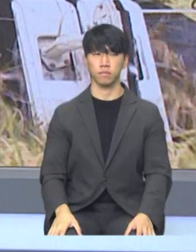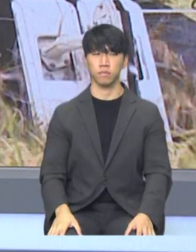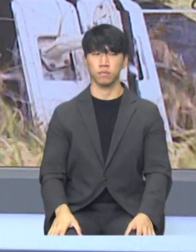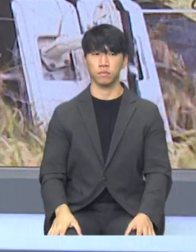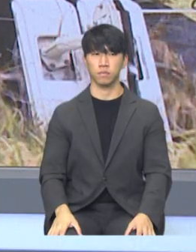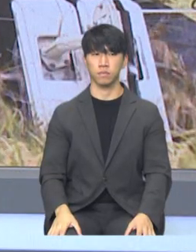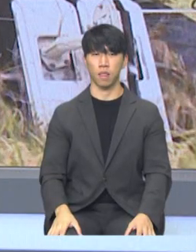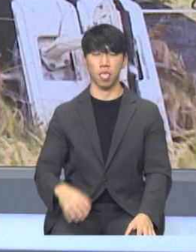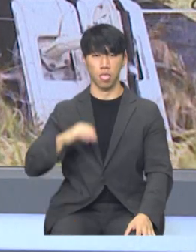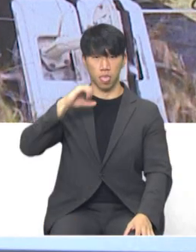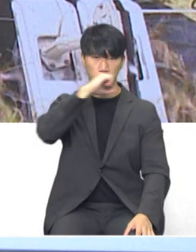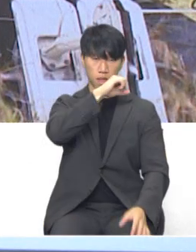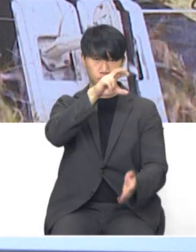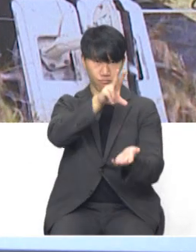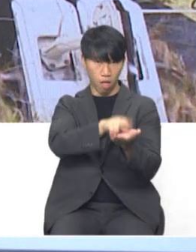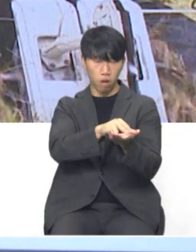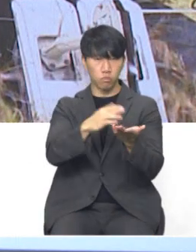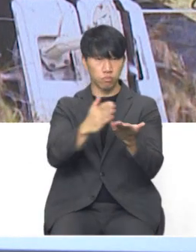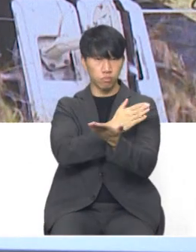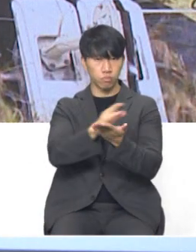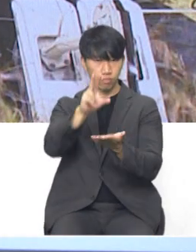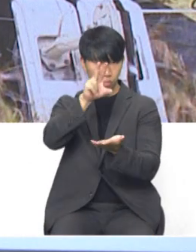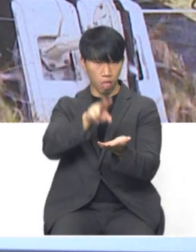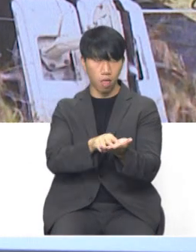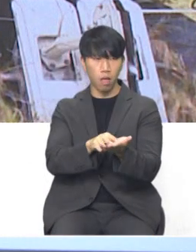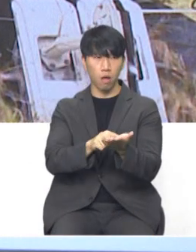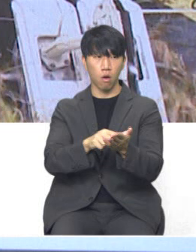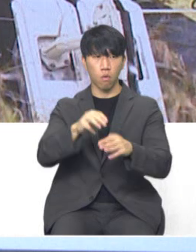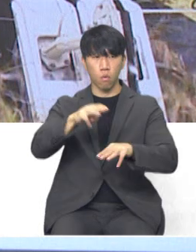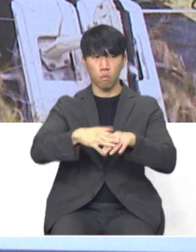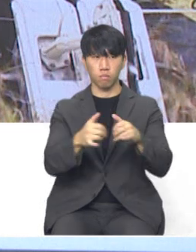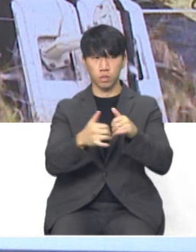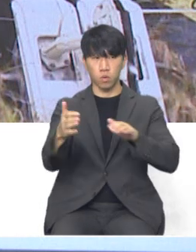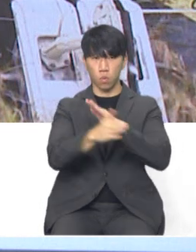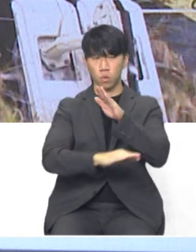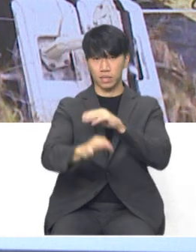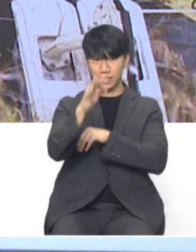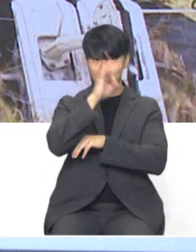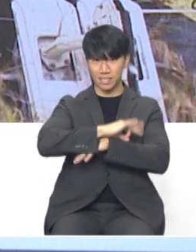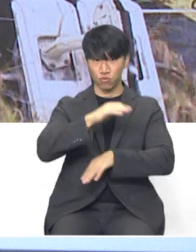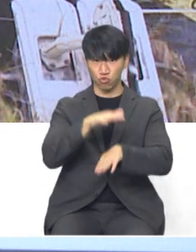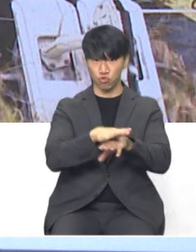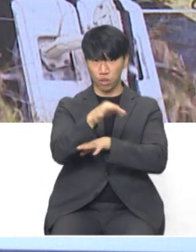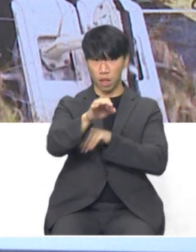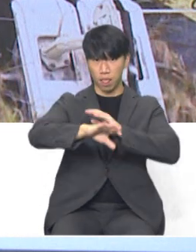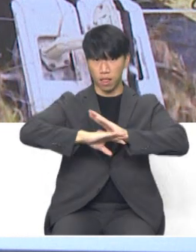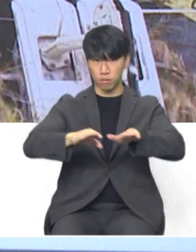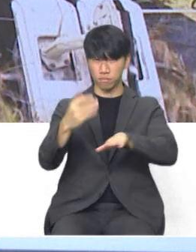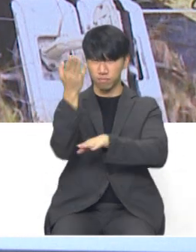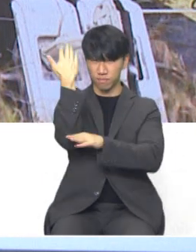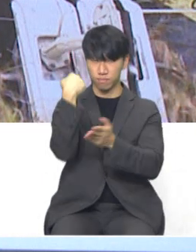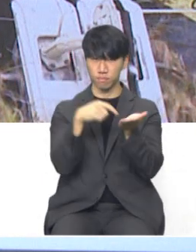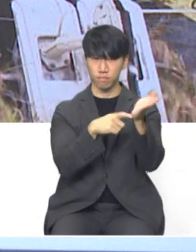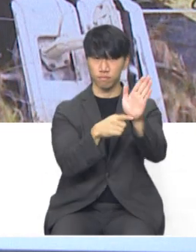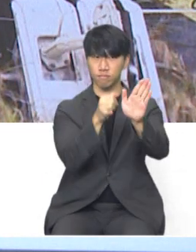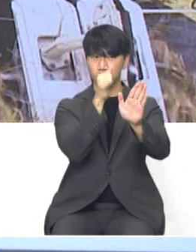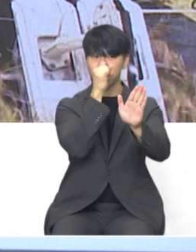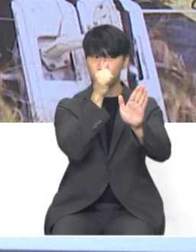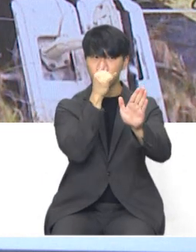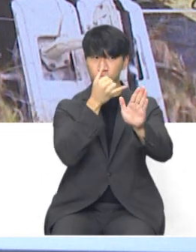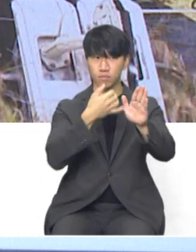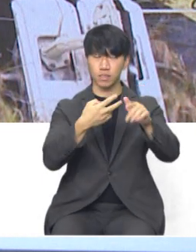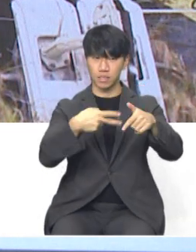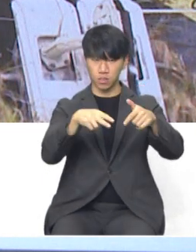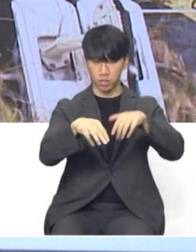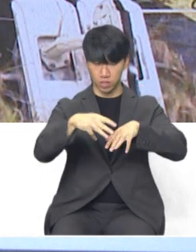예산 분담 문제로 난항을 겪던 농업인 공익수당 문제가 해결됐다는 소식 전해드렸는데요. 인천 지역